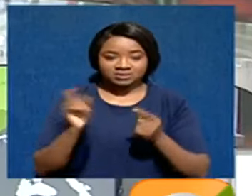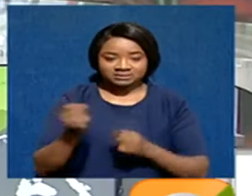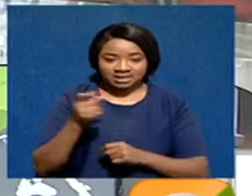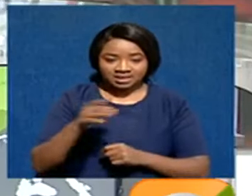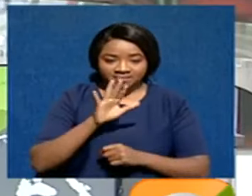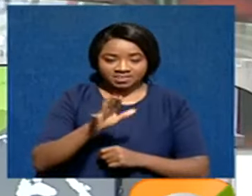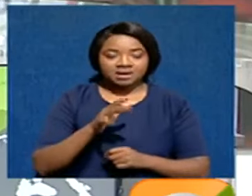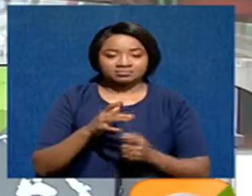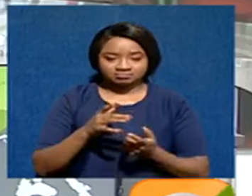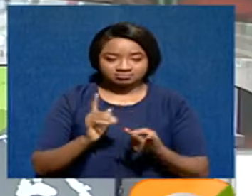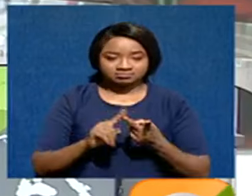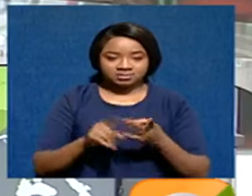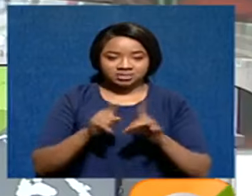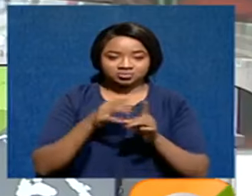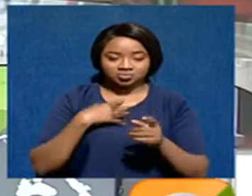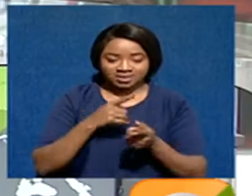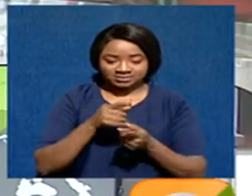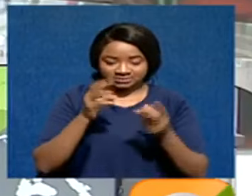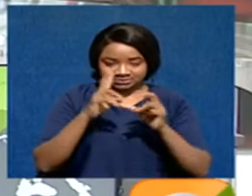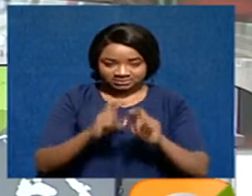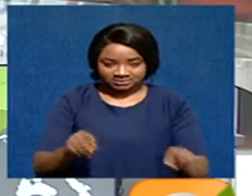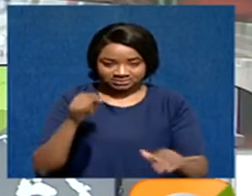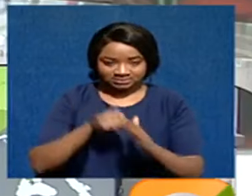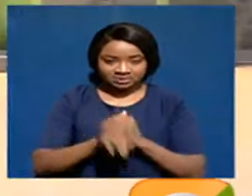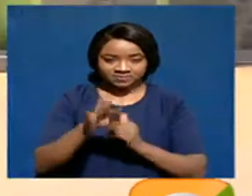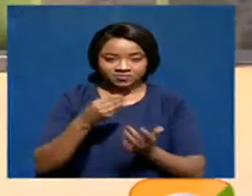wakitaka uchunguzi wa ubadhirifu wa fedha kufanywa.